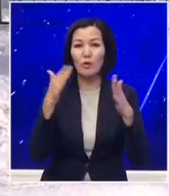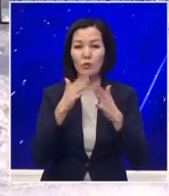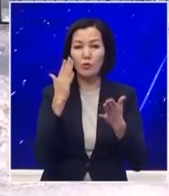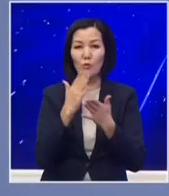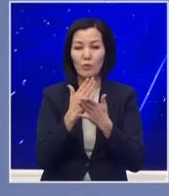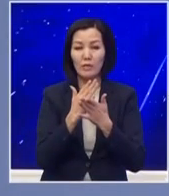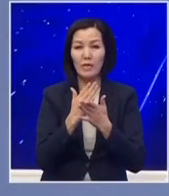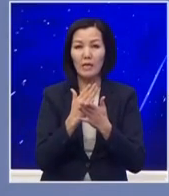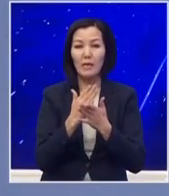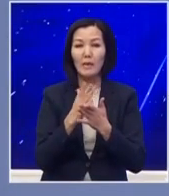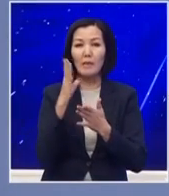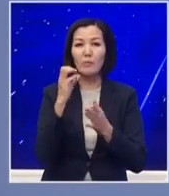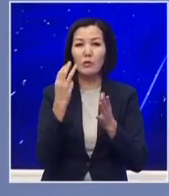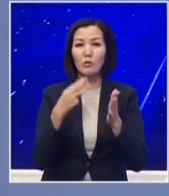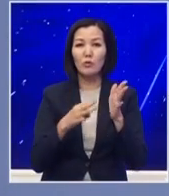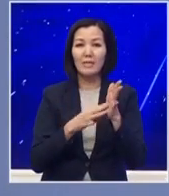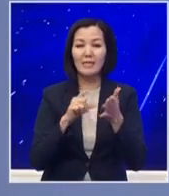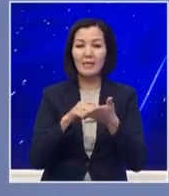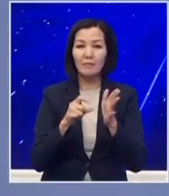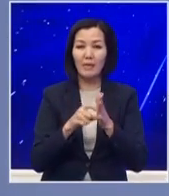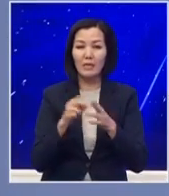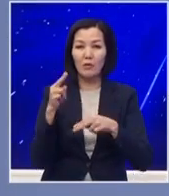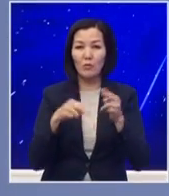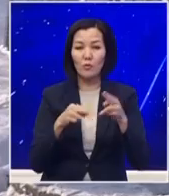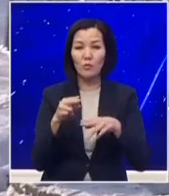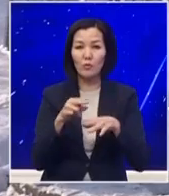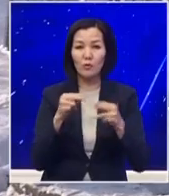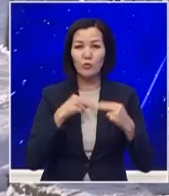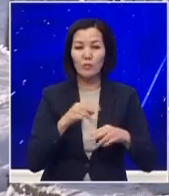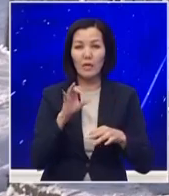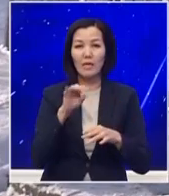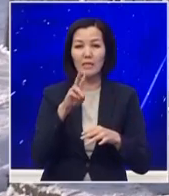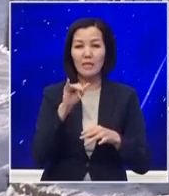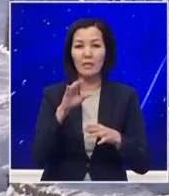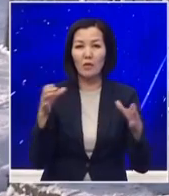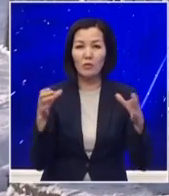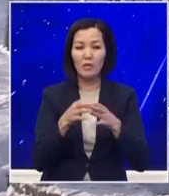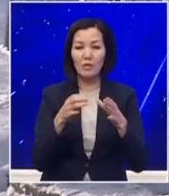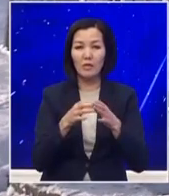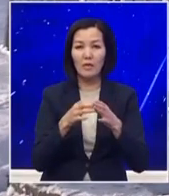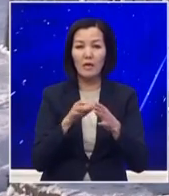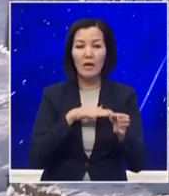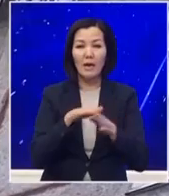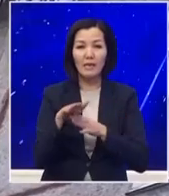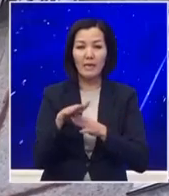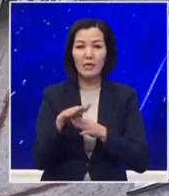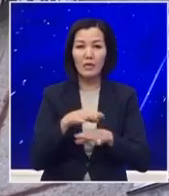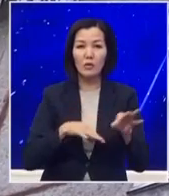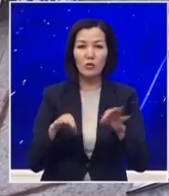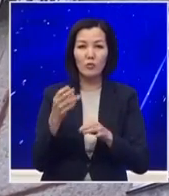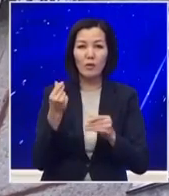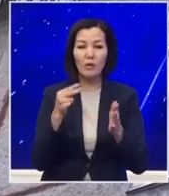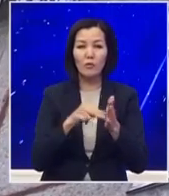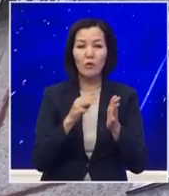көріп отыр. Бұл 538 пәтер. Құрылыс жұмыстарын Асылтау жауапкершілігі шектеулі серіктестігі атқарды. Жоба құны